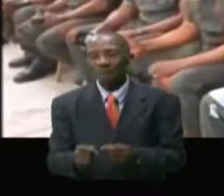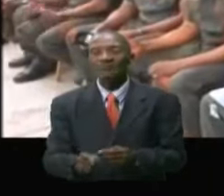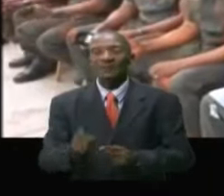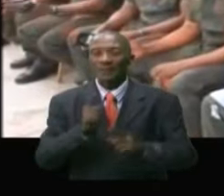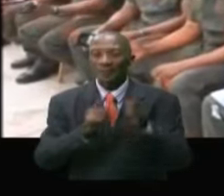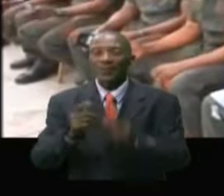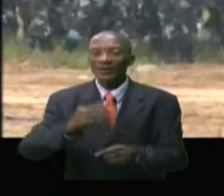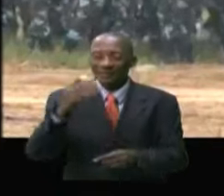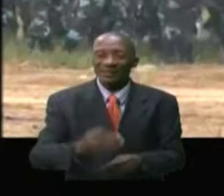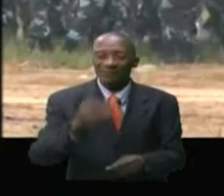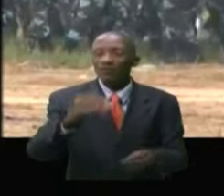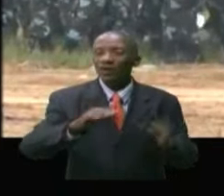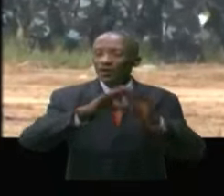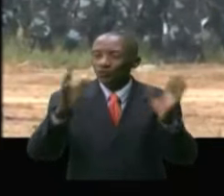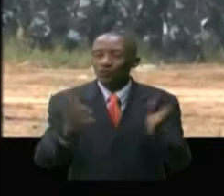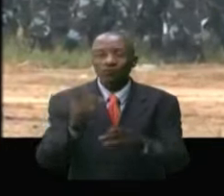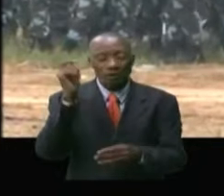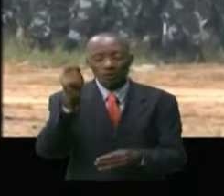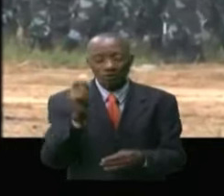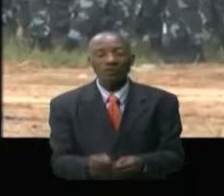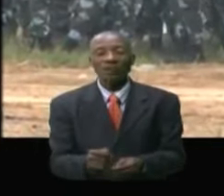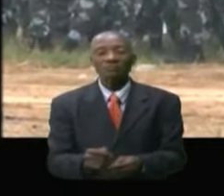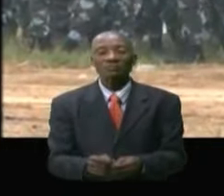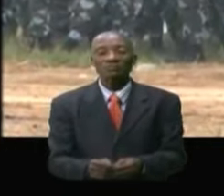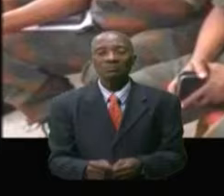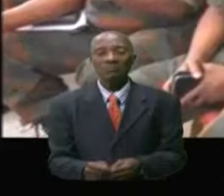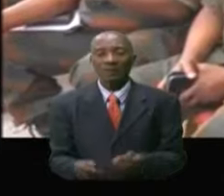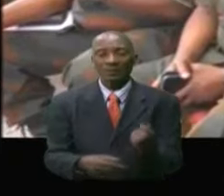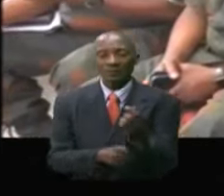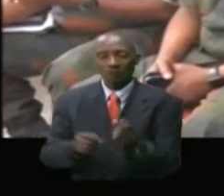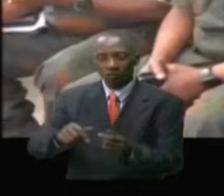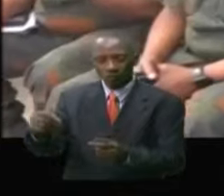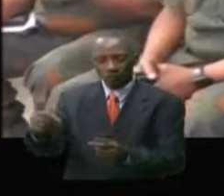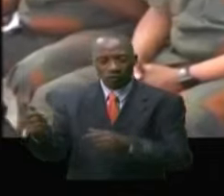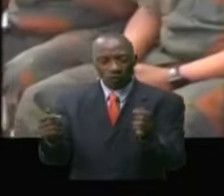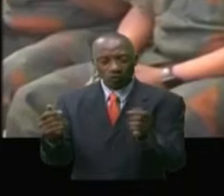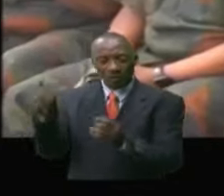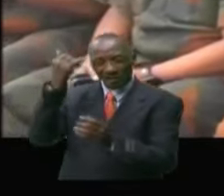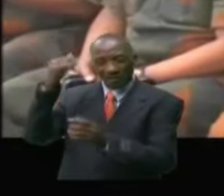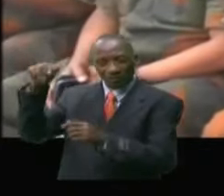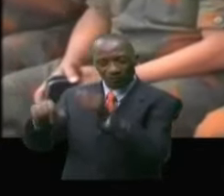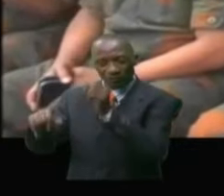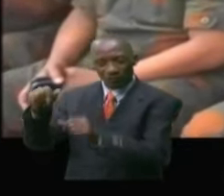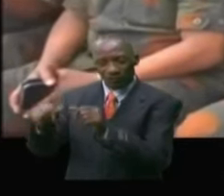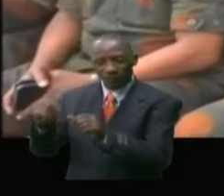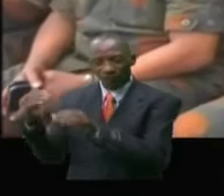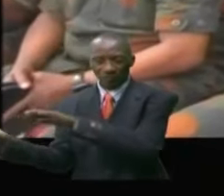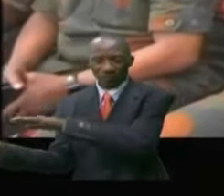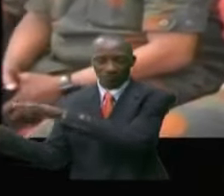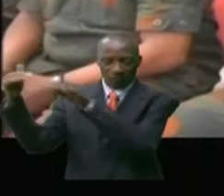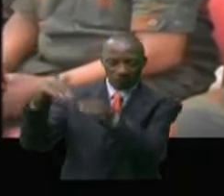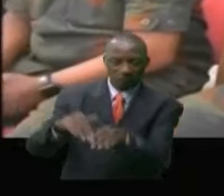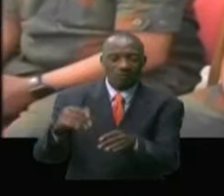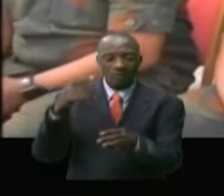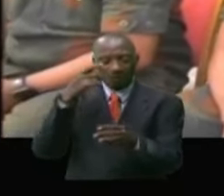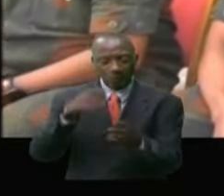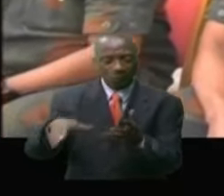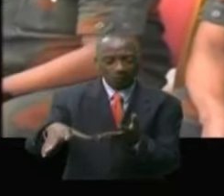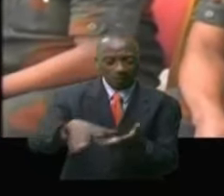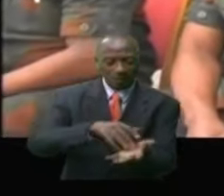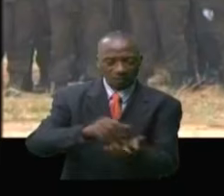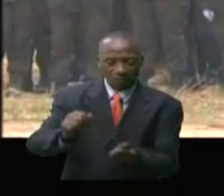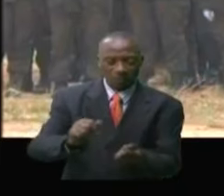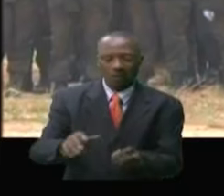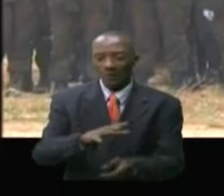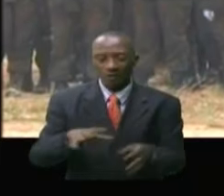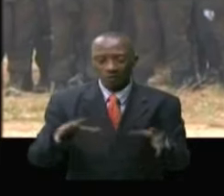en mettant en garde des individus mal intentionnés de l'extérieur qui chercheraient à mettre à mal la sécurité du pays. «